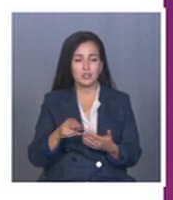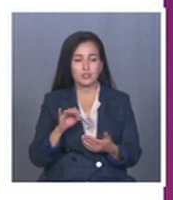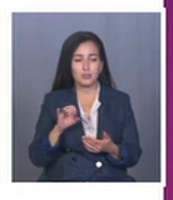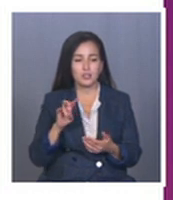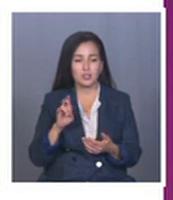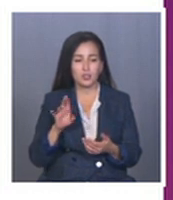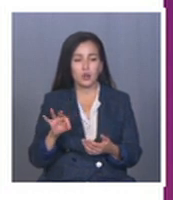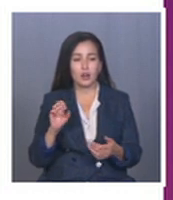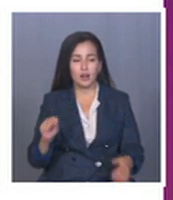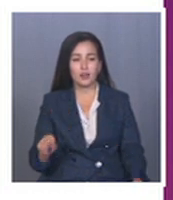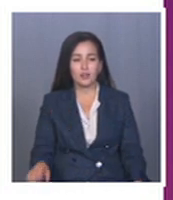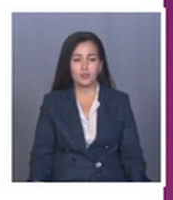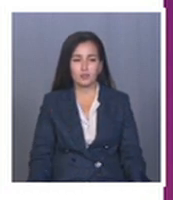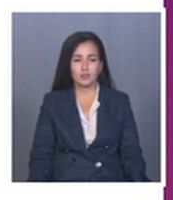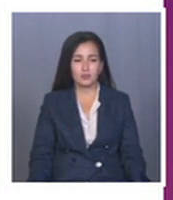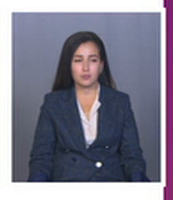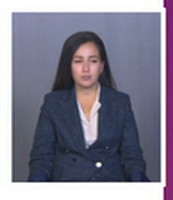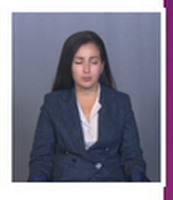А.